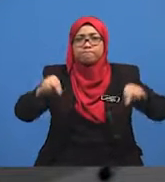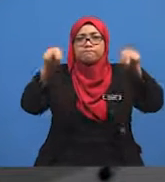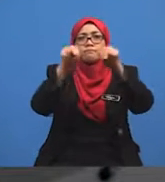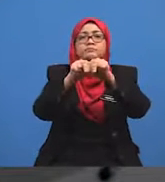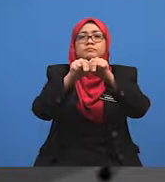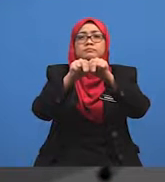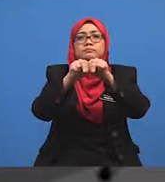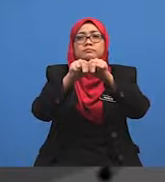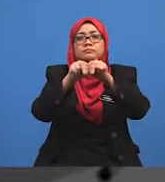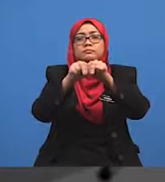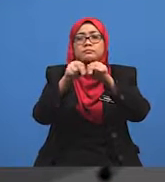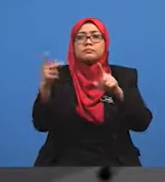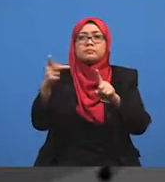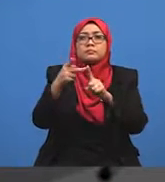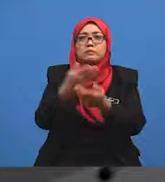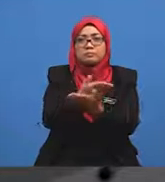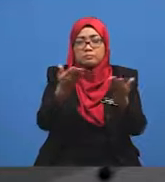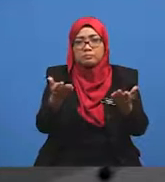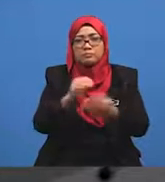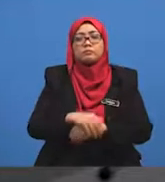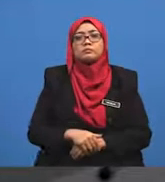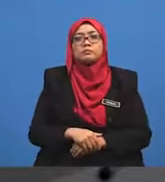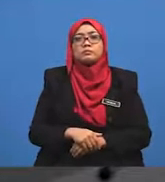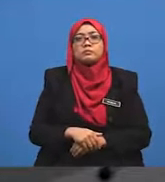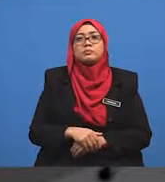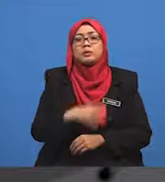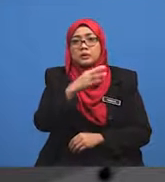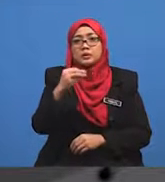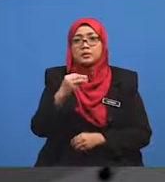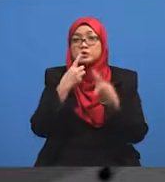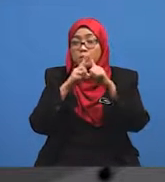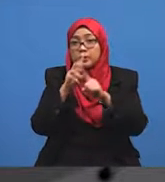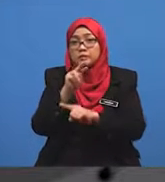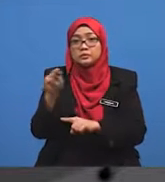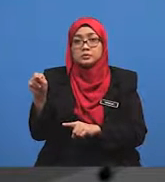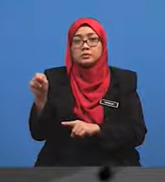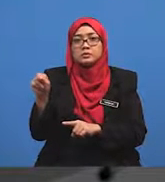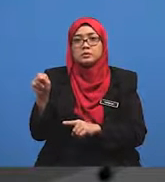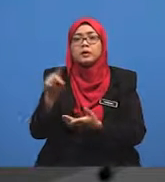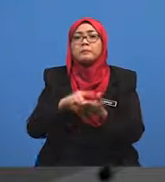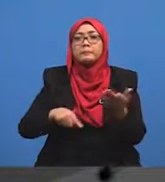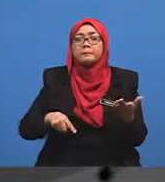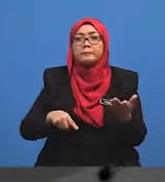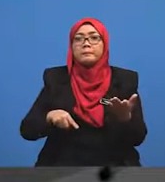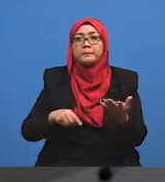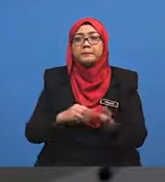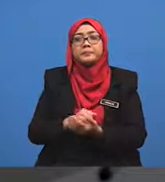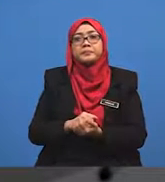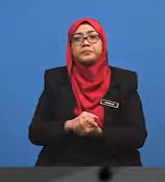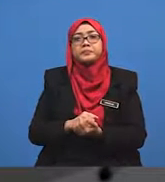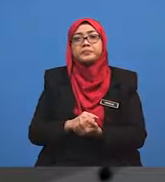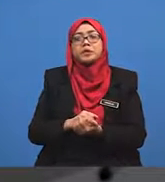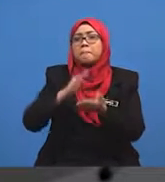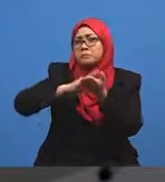sejenak. Kemudian baginda bersabda, dia menjawab bahawa pekerjaan membersihkan masjid adalah pekerjaan yang